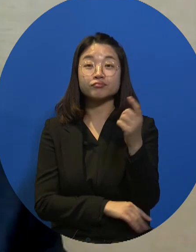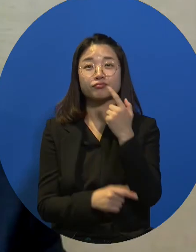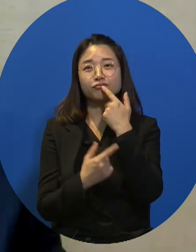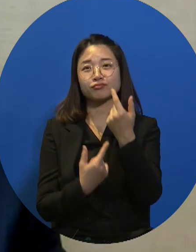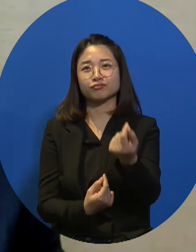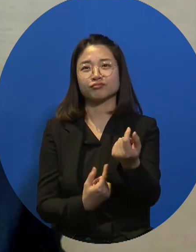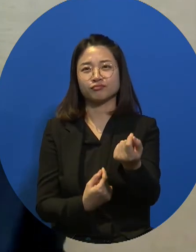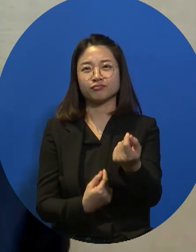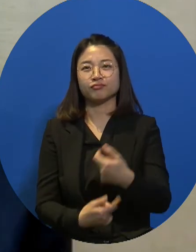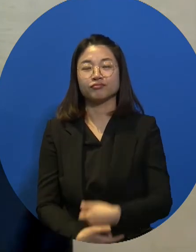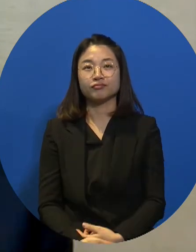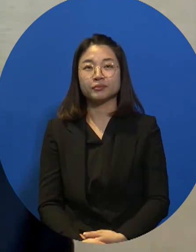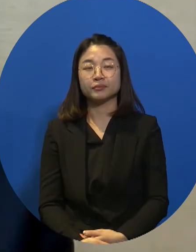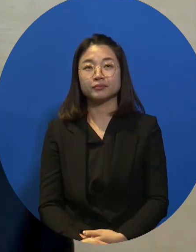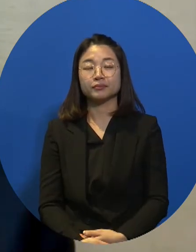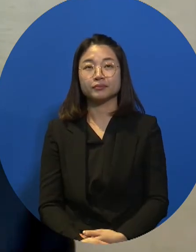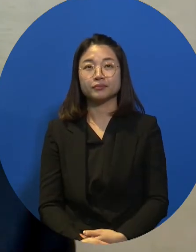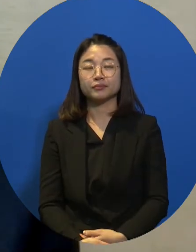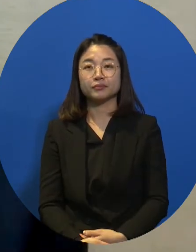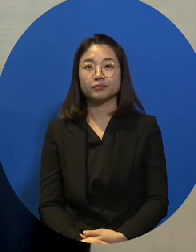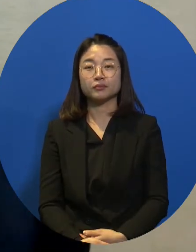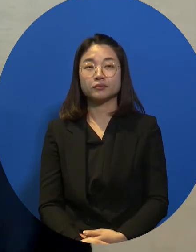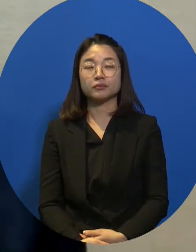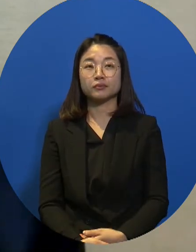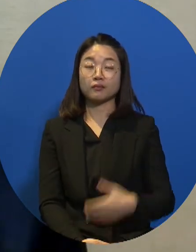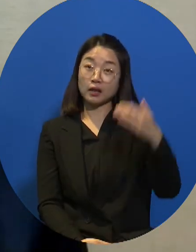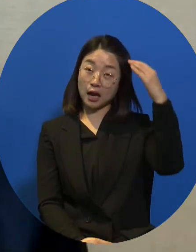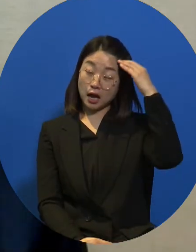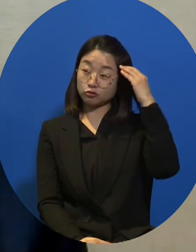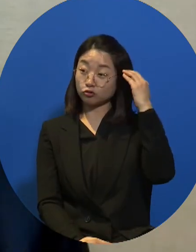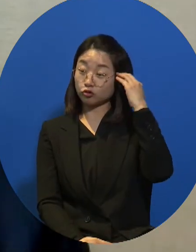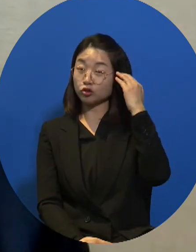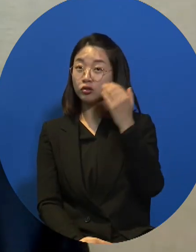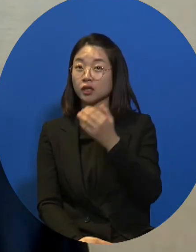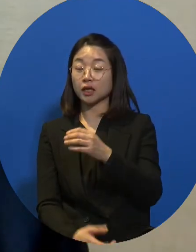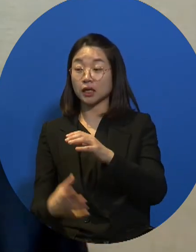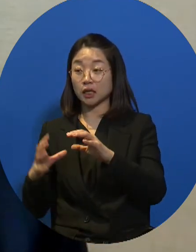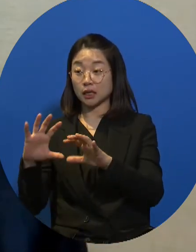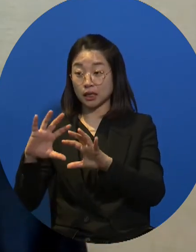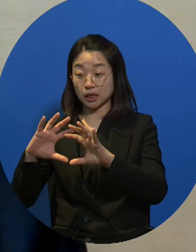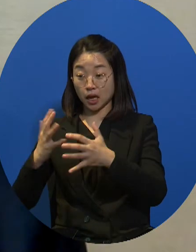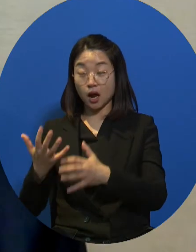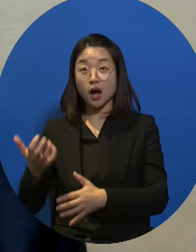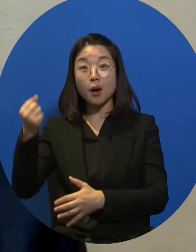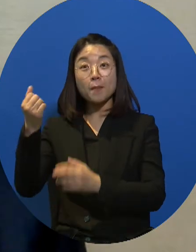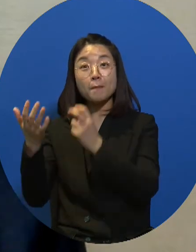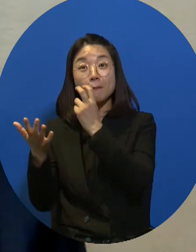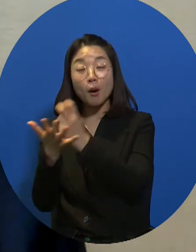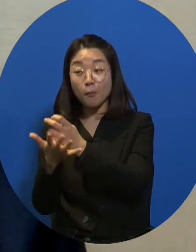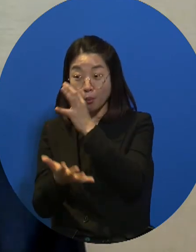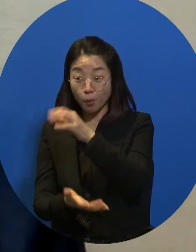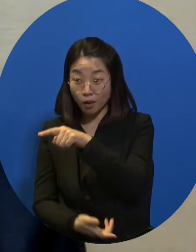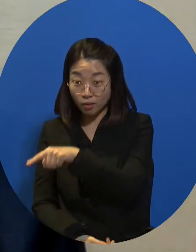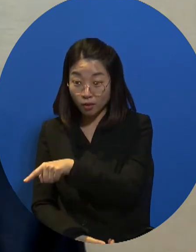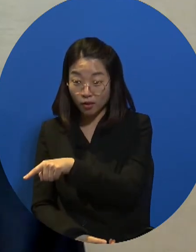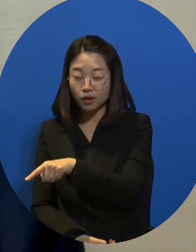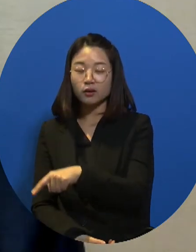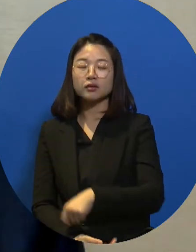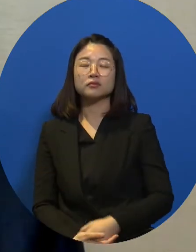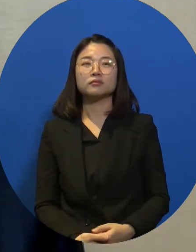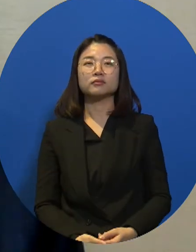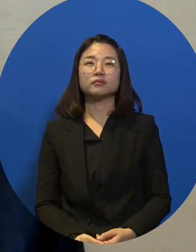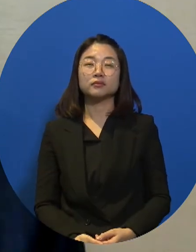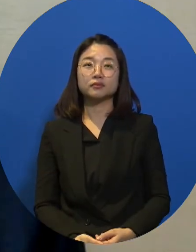주신 것과 같이 우리나라 헌법에서는 이 헌법에 의하여 체결 공포된 조약과